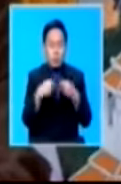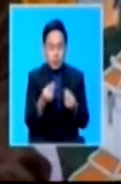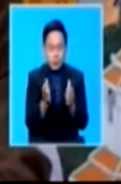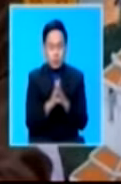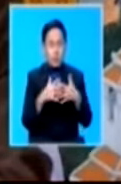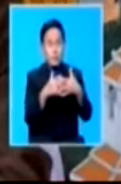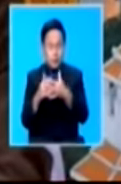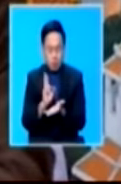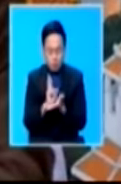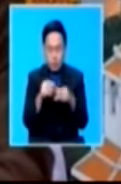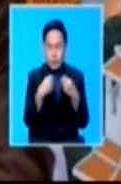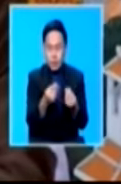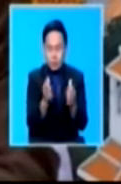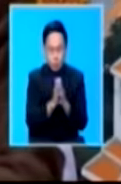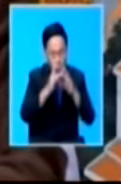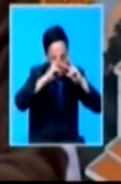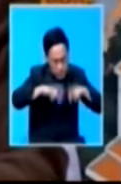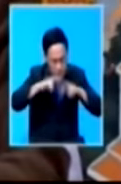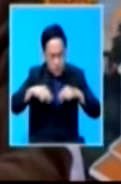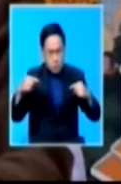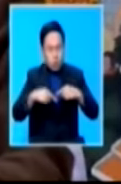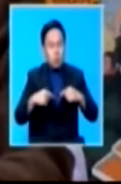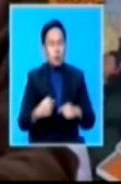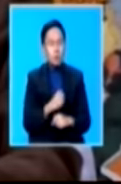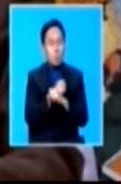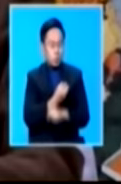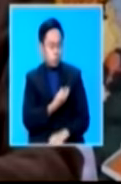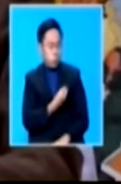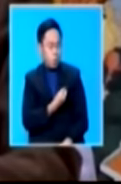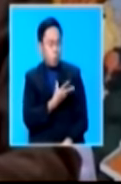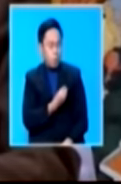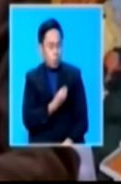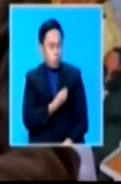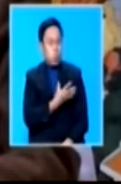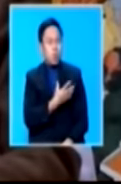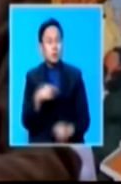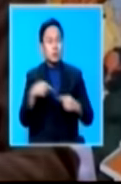ริกานะครับเป็นผู้ร่วมคิดค้นเครื่องกระตุกหัวใจอัตโนมัติชนิดฝังในร่างกาย